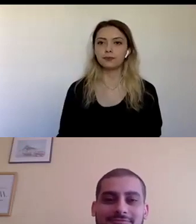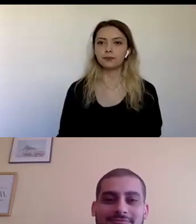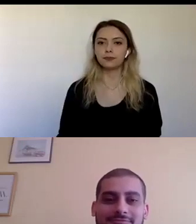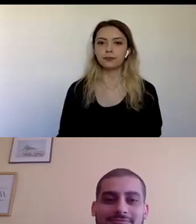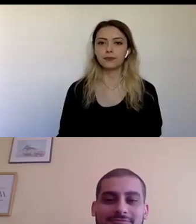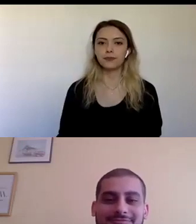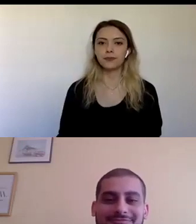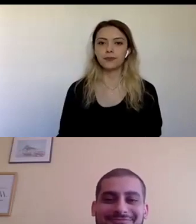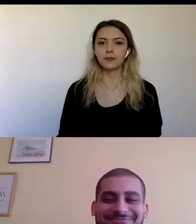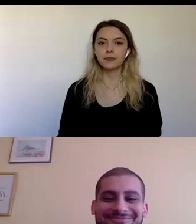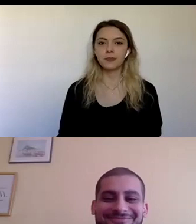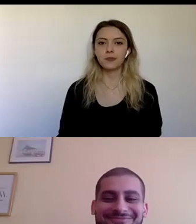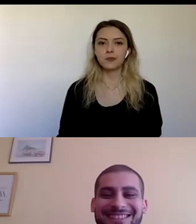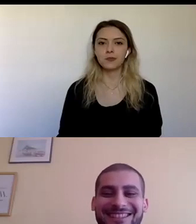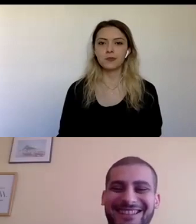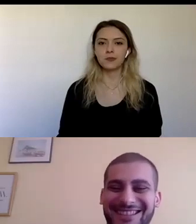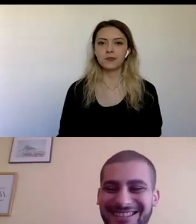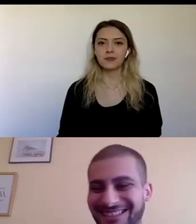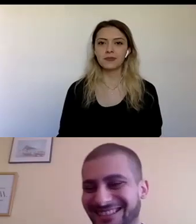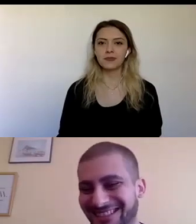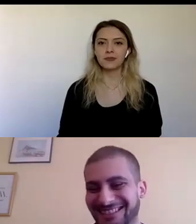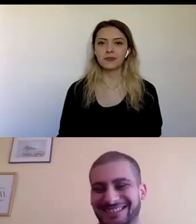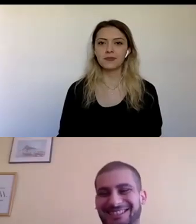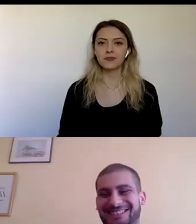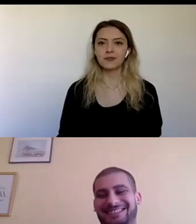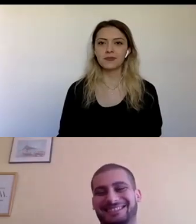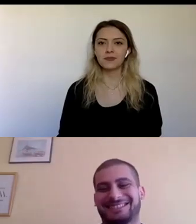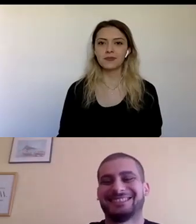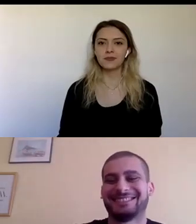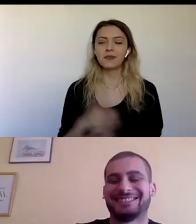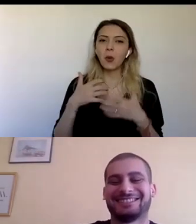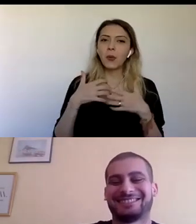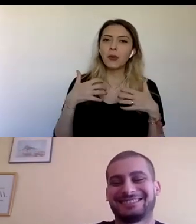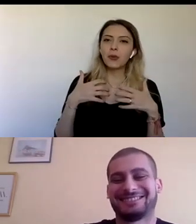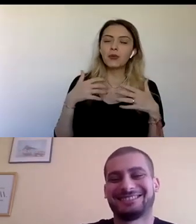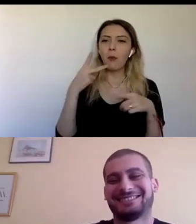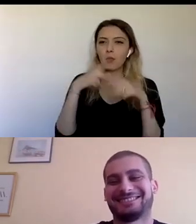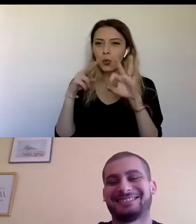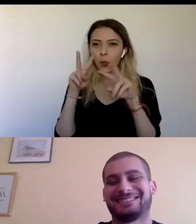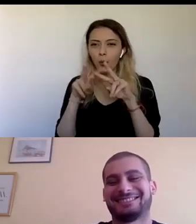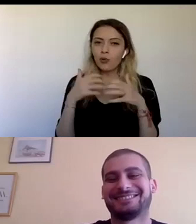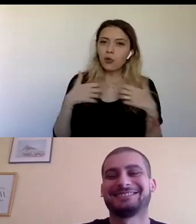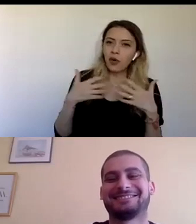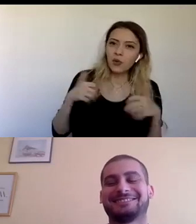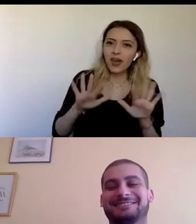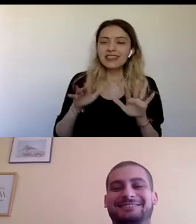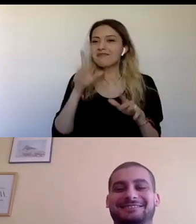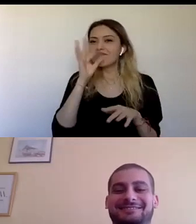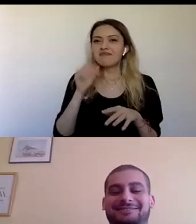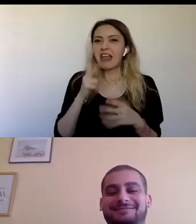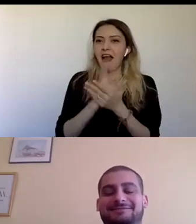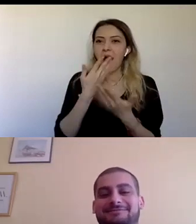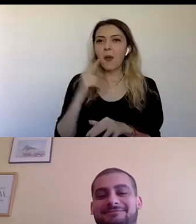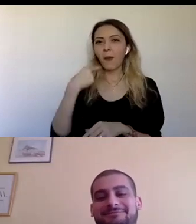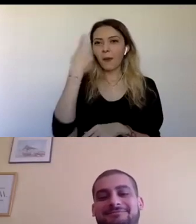Evet Arda, herkes sabırsızlıkla seni bekliyor diye anlıyorum şu an. Zoom'un güvenli olup olmadığını cevaplamak için, karar vermek için. Mentimeter'da